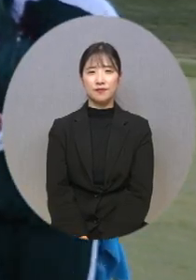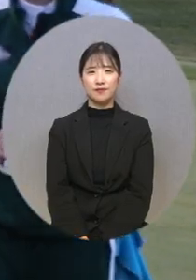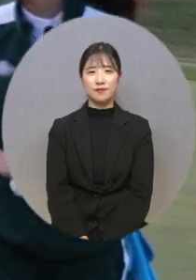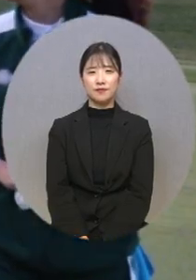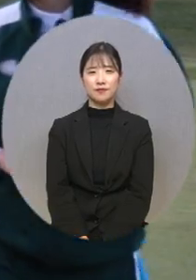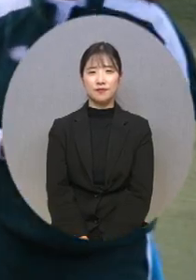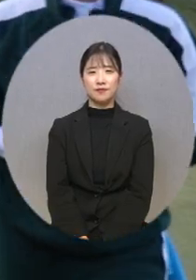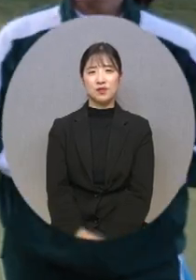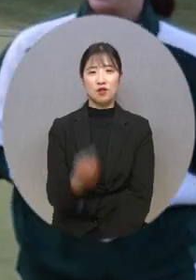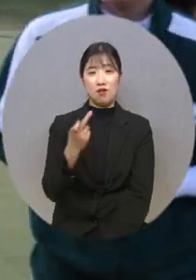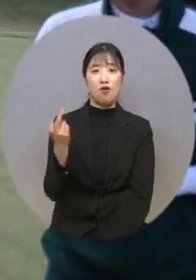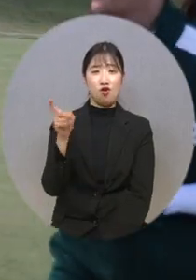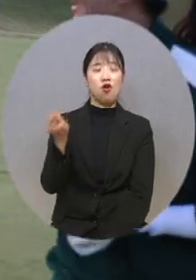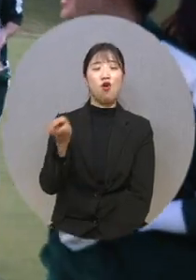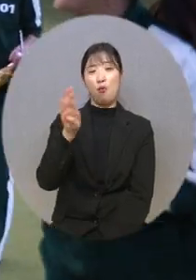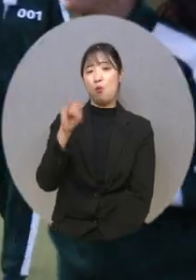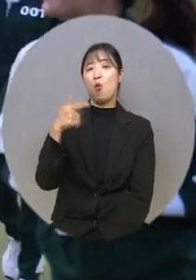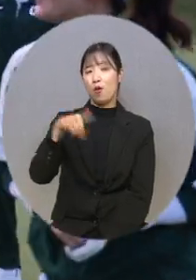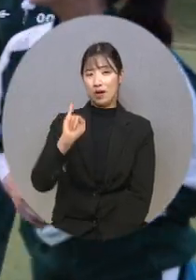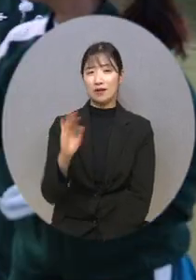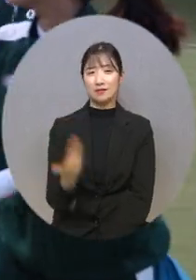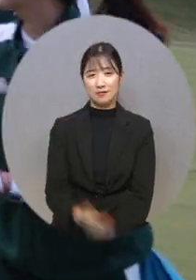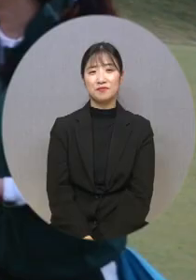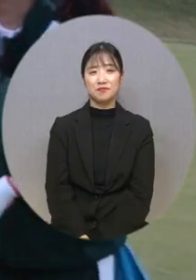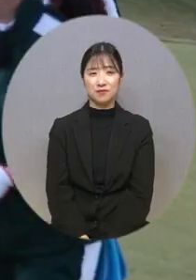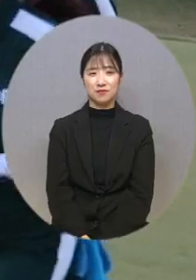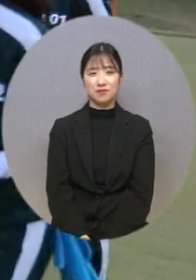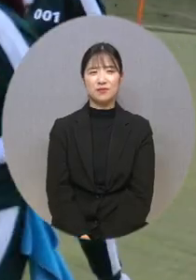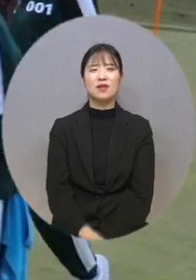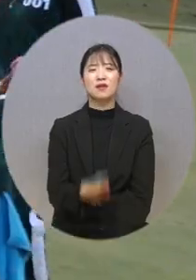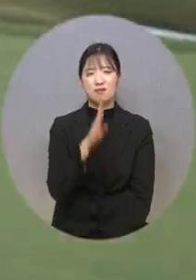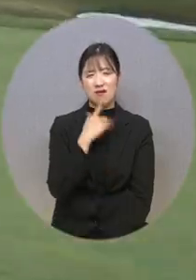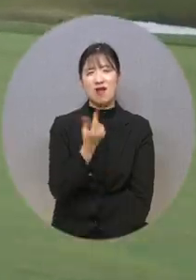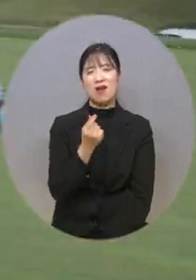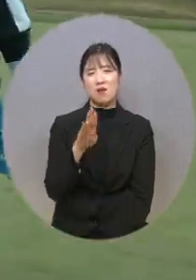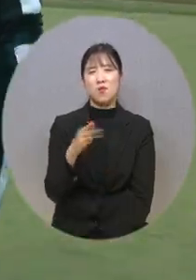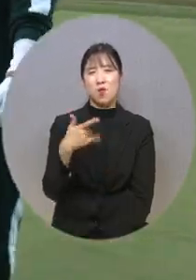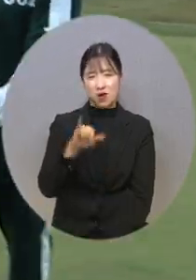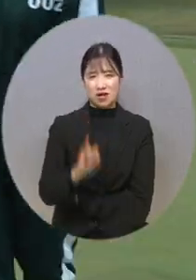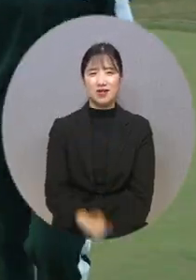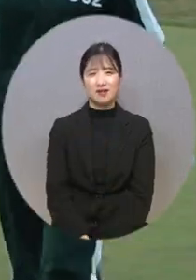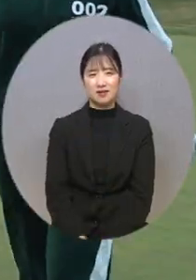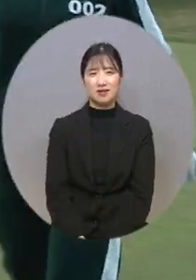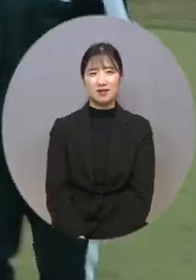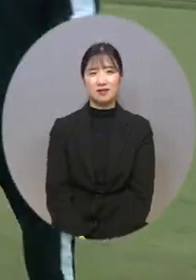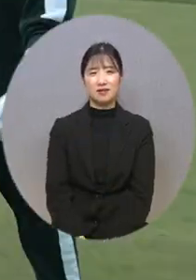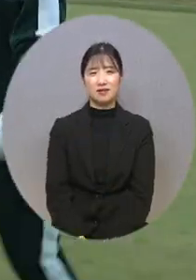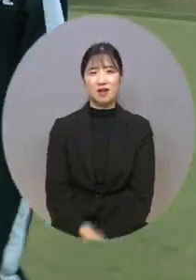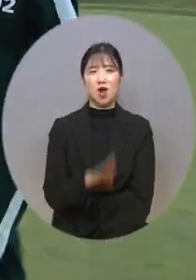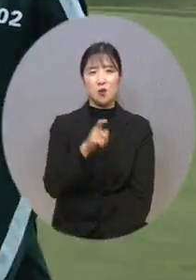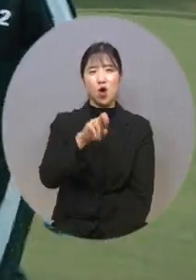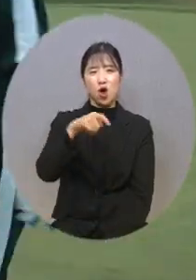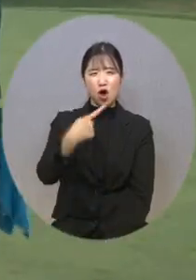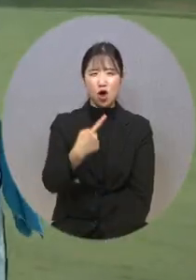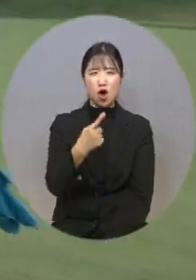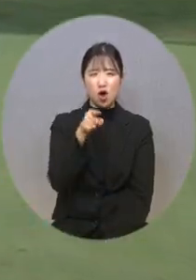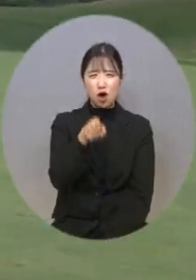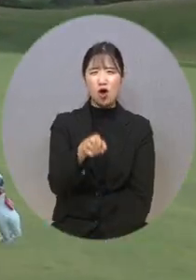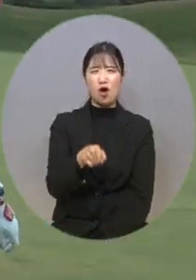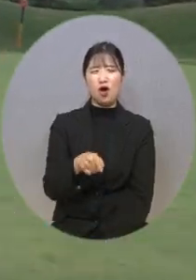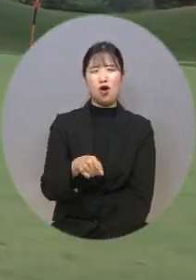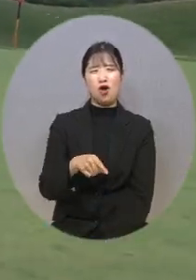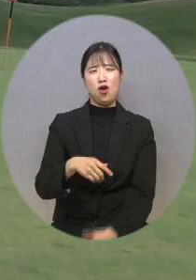형님 복입니다. 아 복이셨어. 아, 형님 복이에요. 아, 형 벙커에서 뭐야? 한 번에 나온 게 아니잖아요. 아 뭐야 판 줄